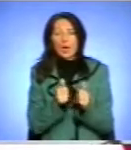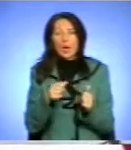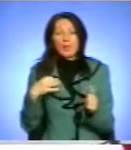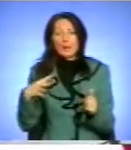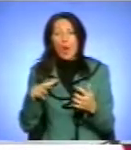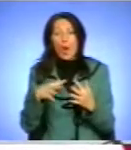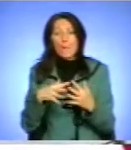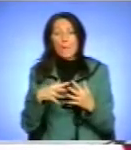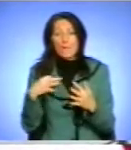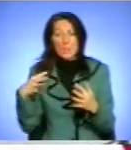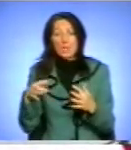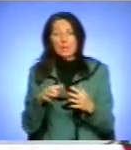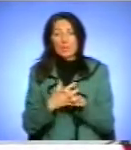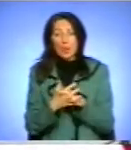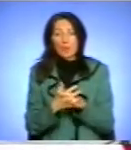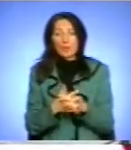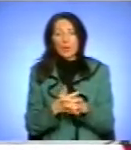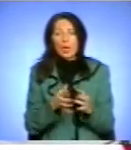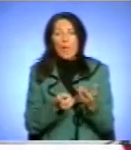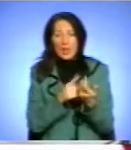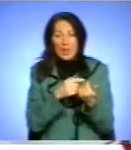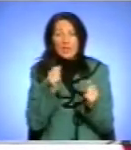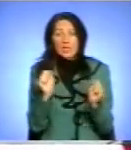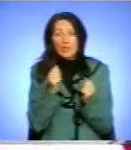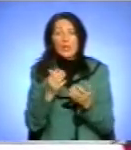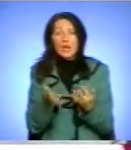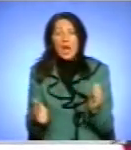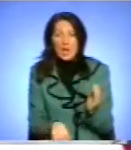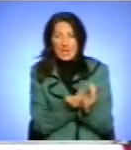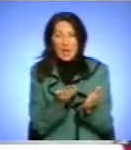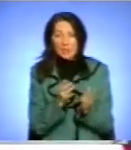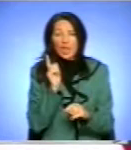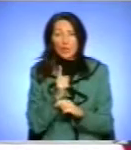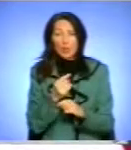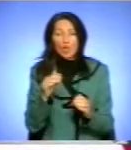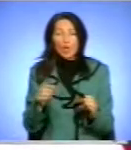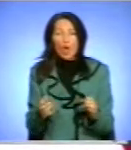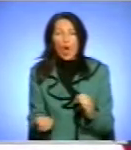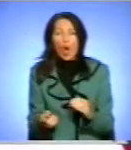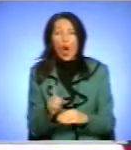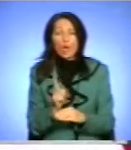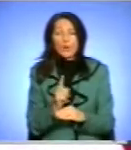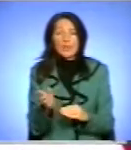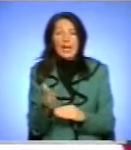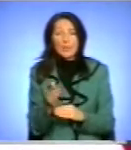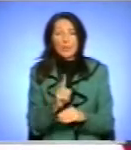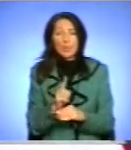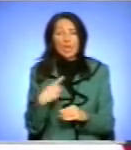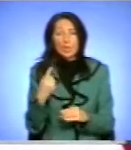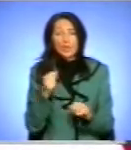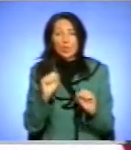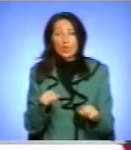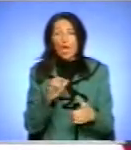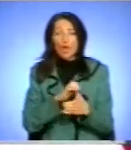загальний перелік зимувальних ям, де заборонено ловити рибу в Тернопільській області, можна з